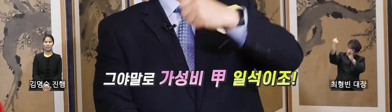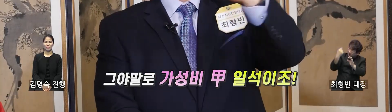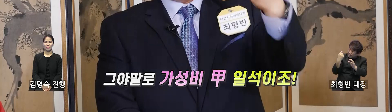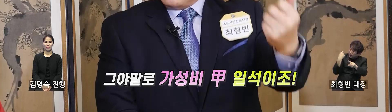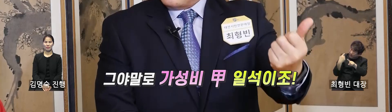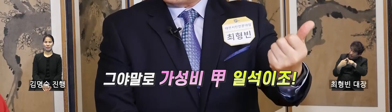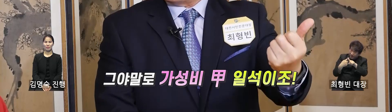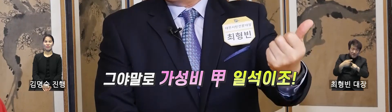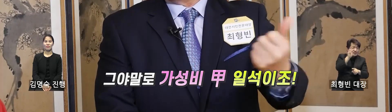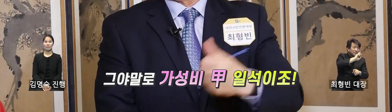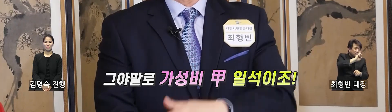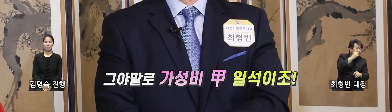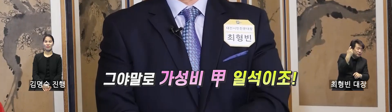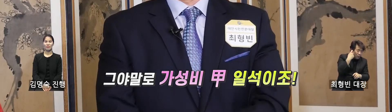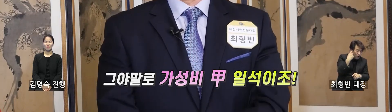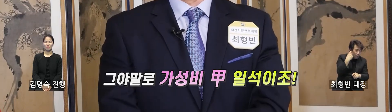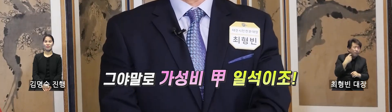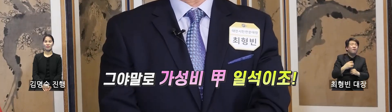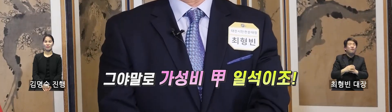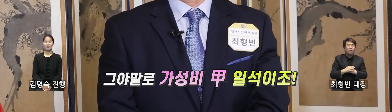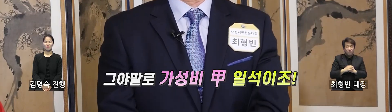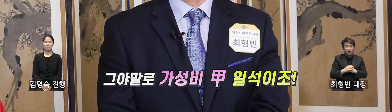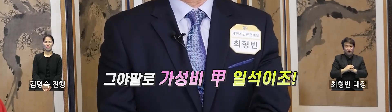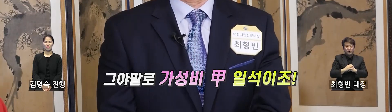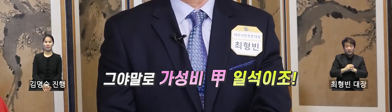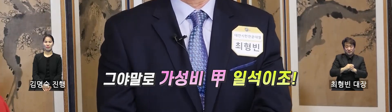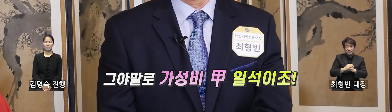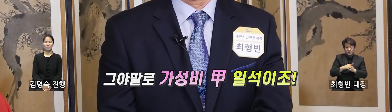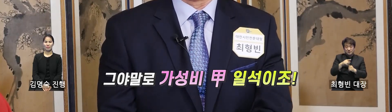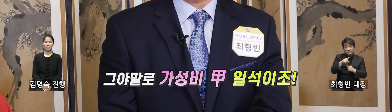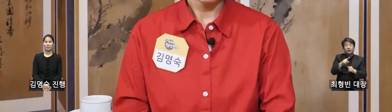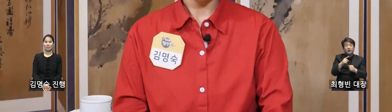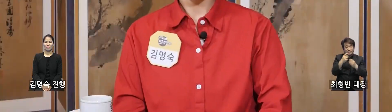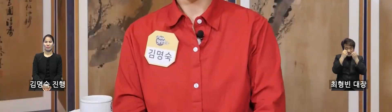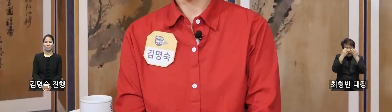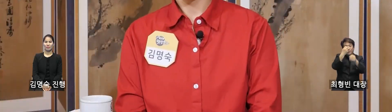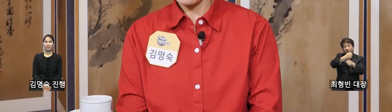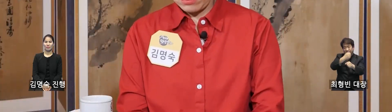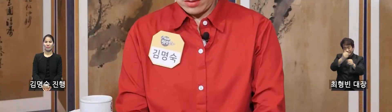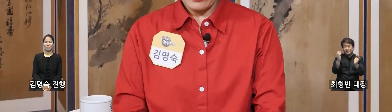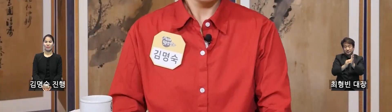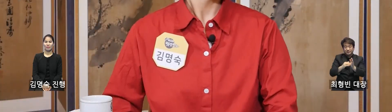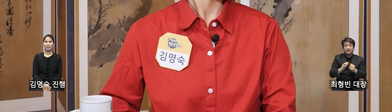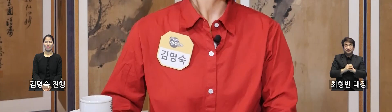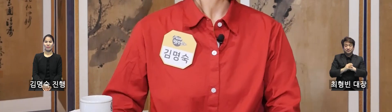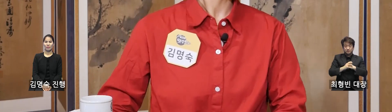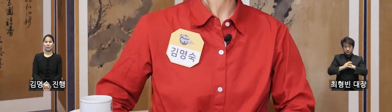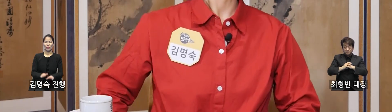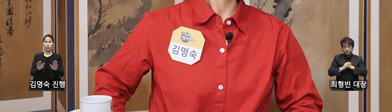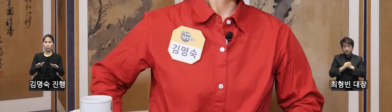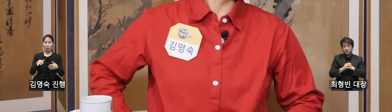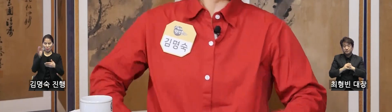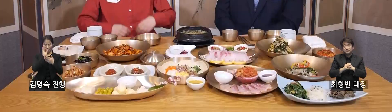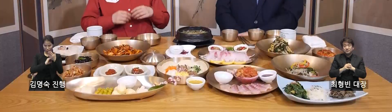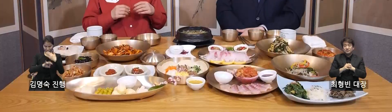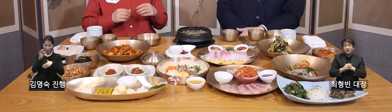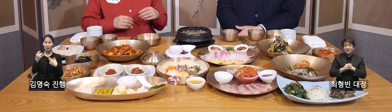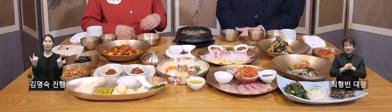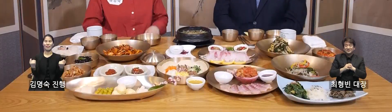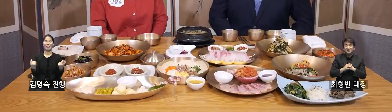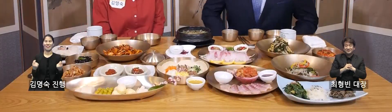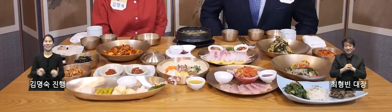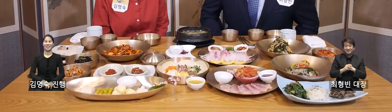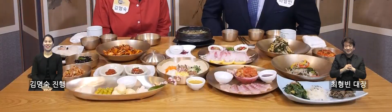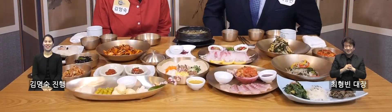왔다가 * 쏟아놓고 이렇게 이제 그런 컨텐츠를 개발했습니다 그래서 그 저도 오늘 다 입안 세고 같아요